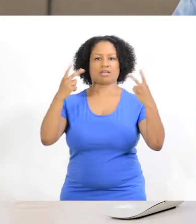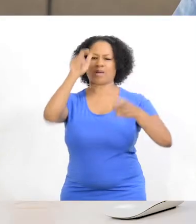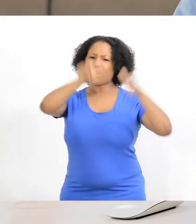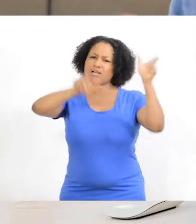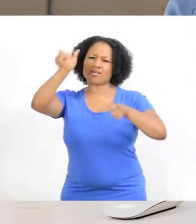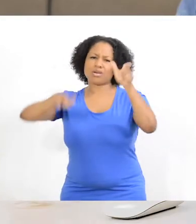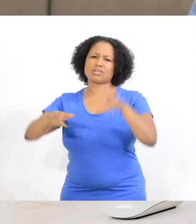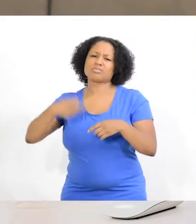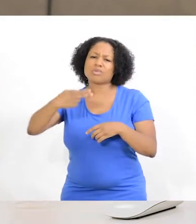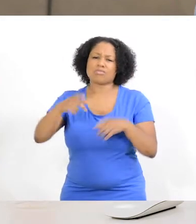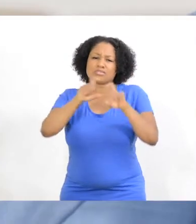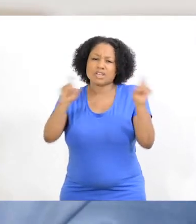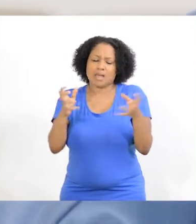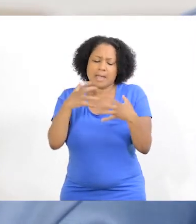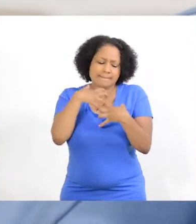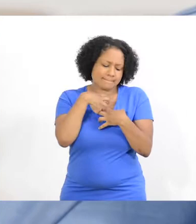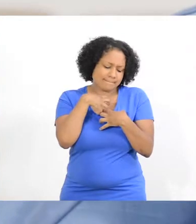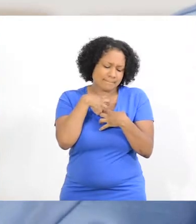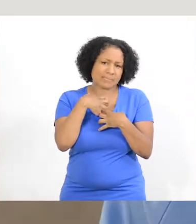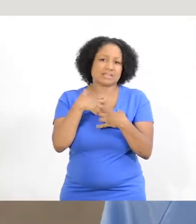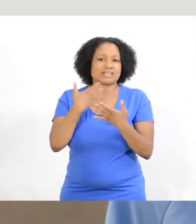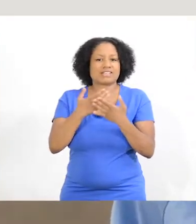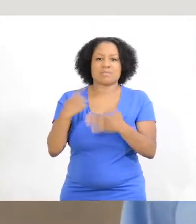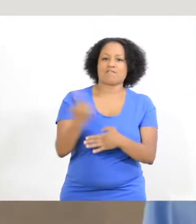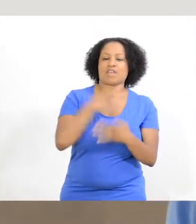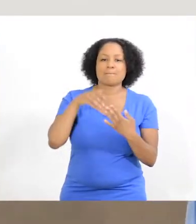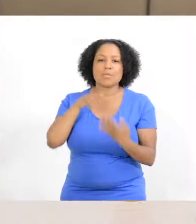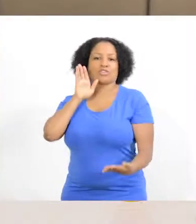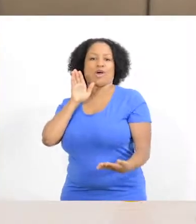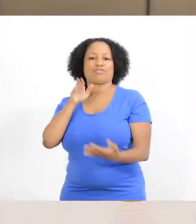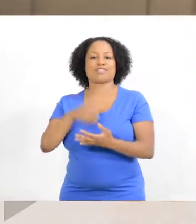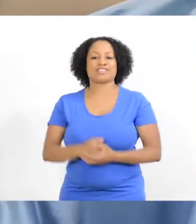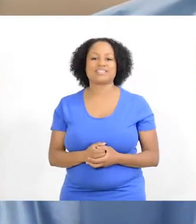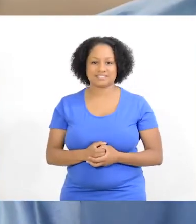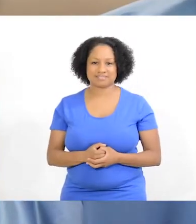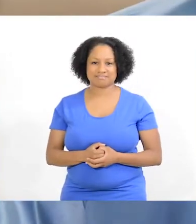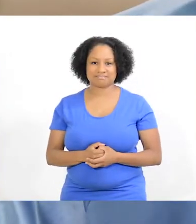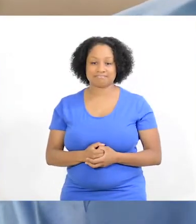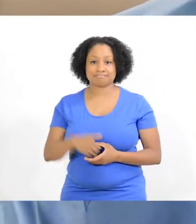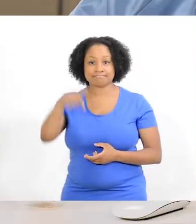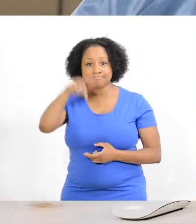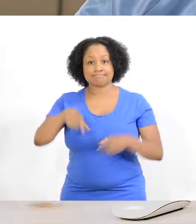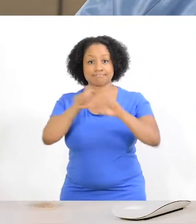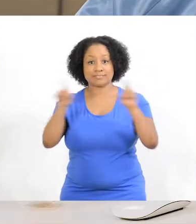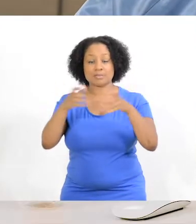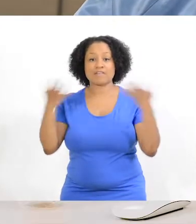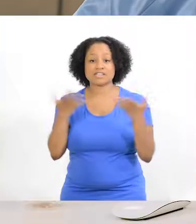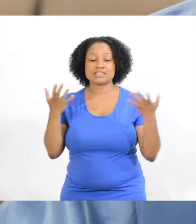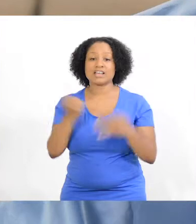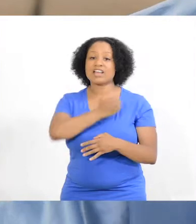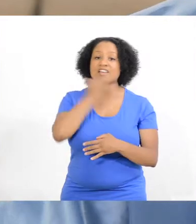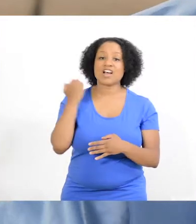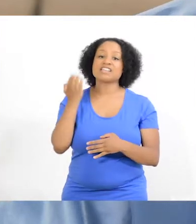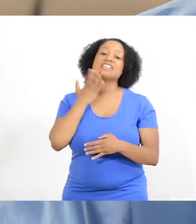Über das Thema reden die Leute aber nicht so gerne. Umso wichtiger ist es, dass wir heute darüber reden. Also, Thema heute ist sexualisierte